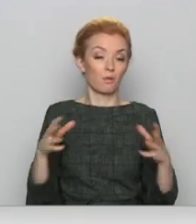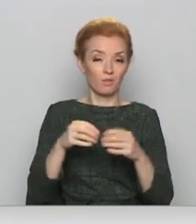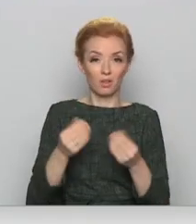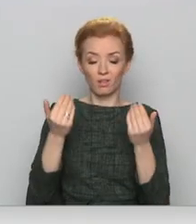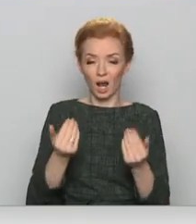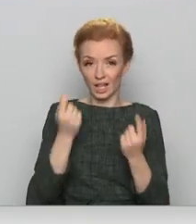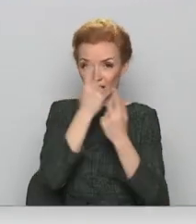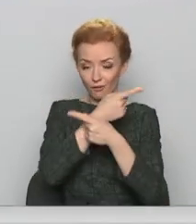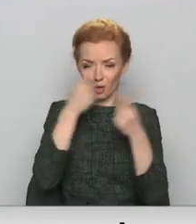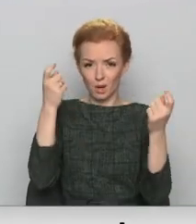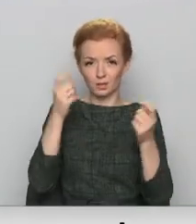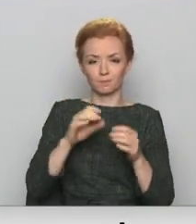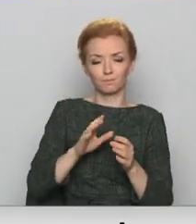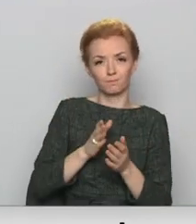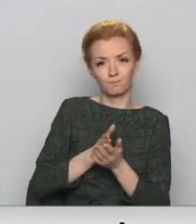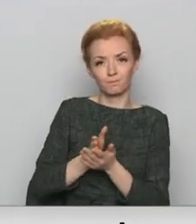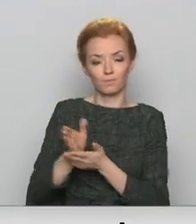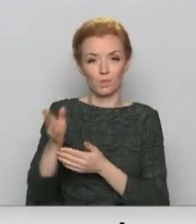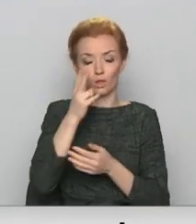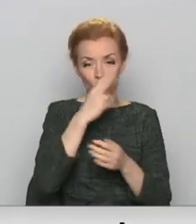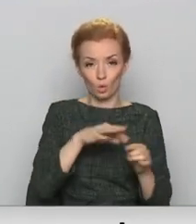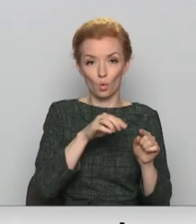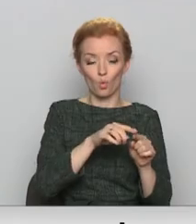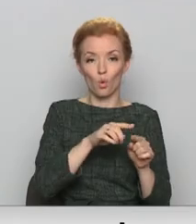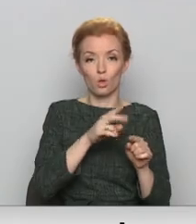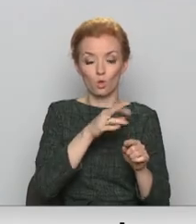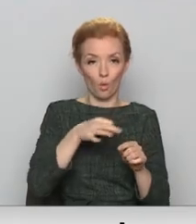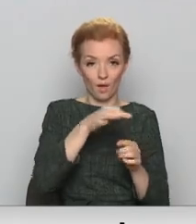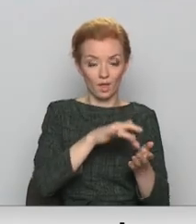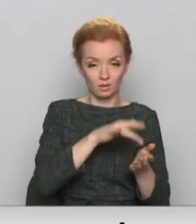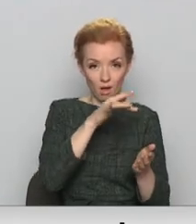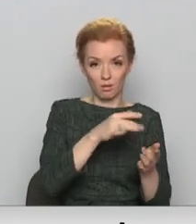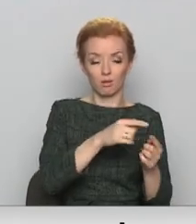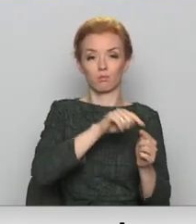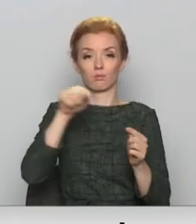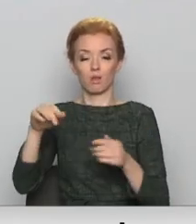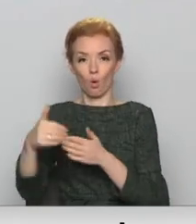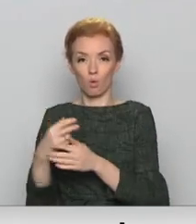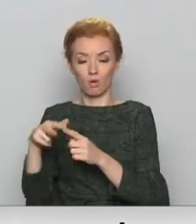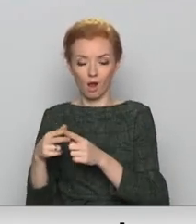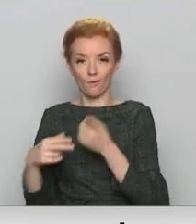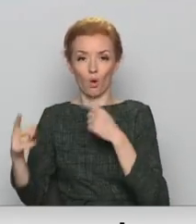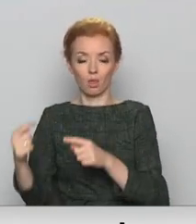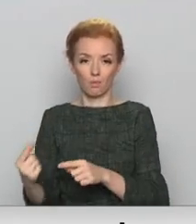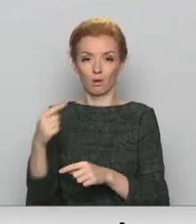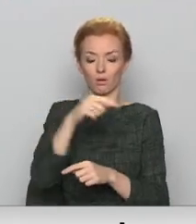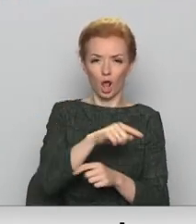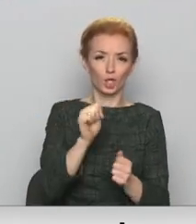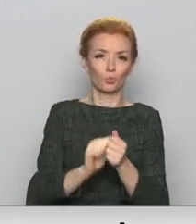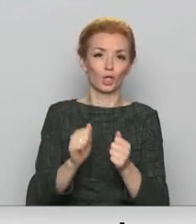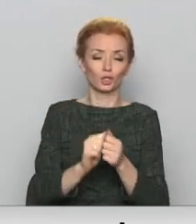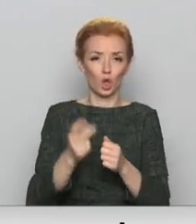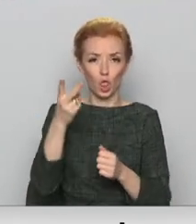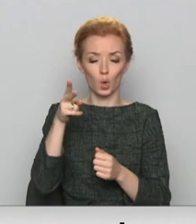tiek novirzīta no novada centra uz Jaunjelgavu, tad viņa mums nāk atpakaļ. Bieži viņa nāk atpakaļ dubultā, ja? Tur